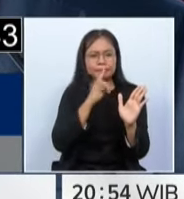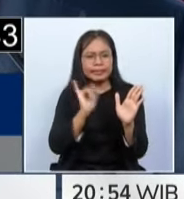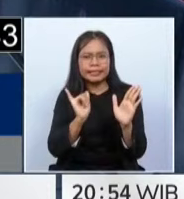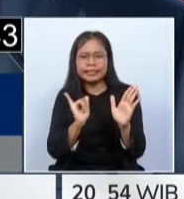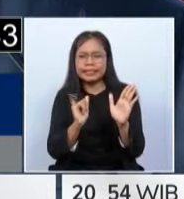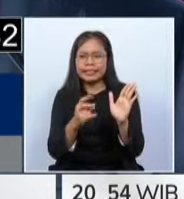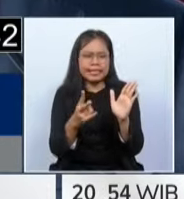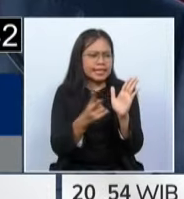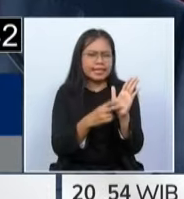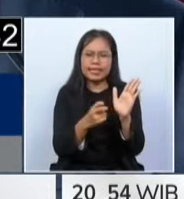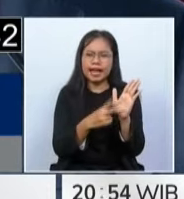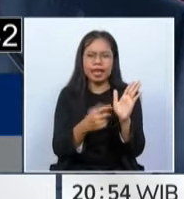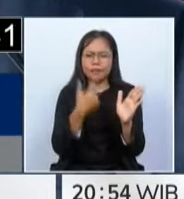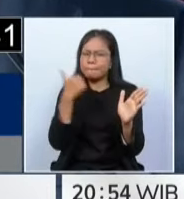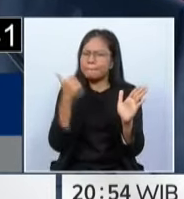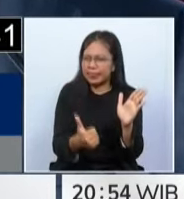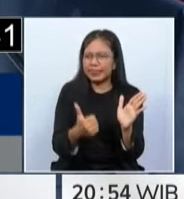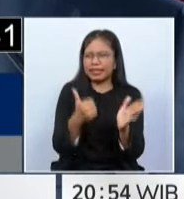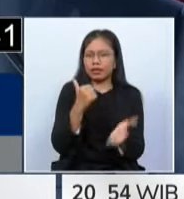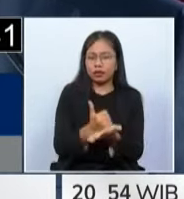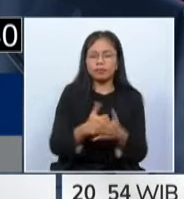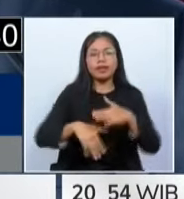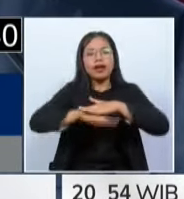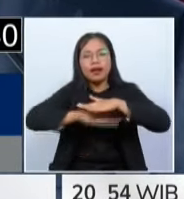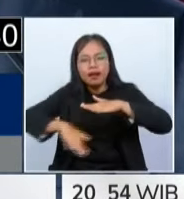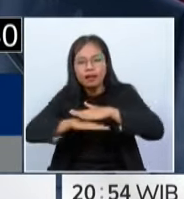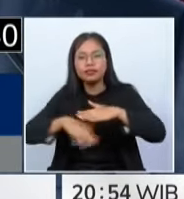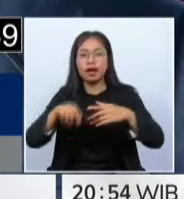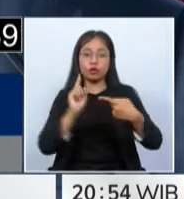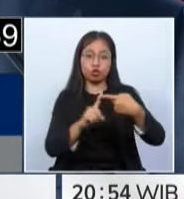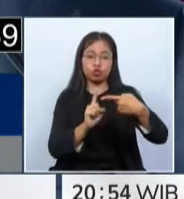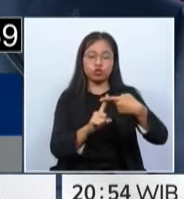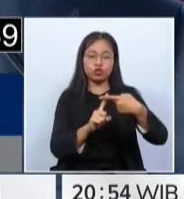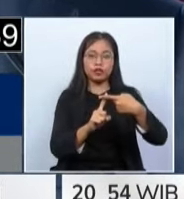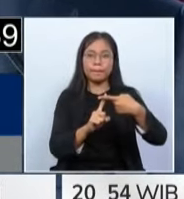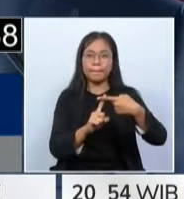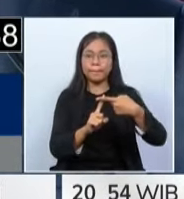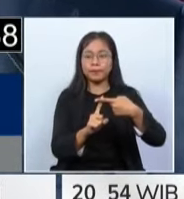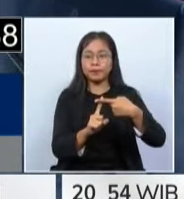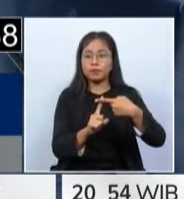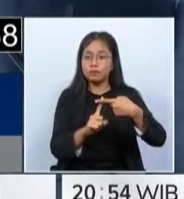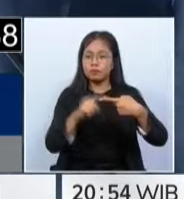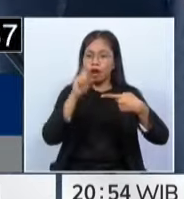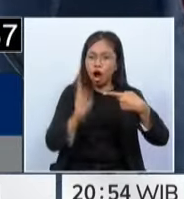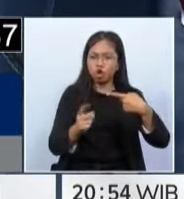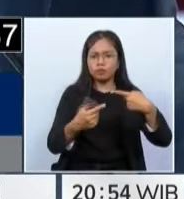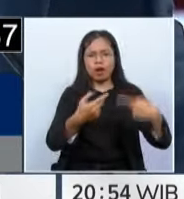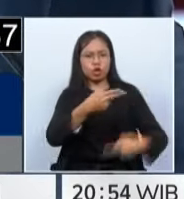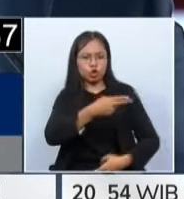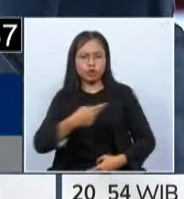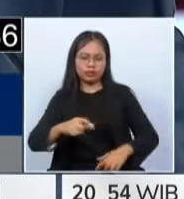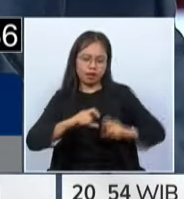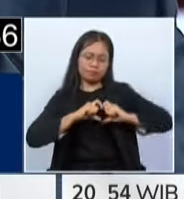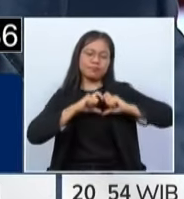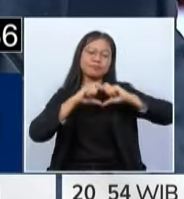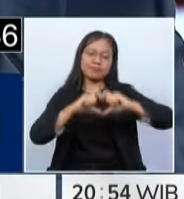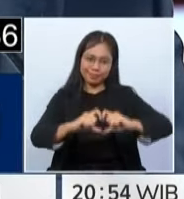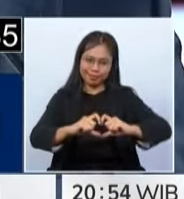fundamental pertama nilai adalah cinta tanah air kedua